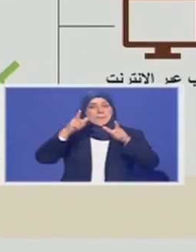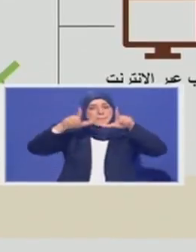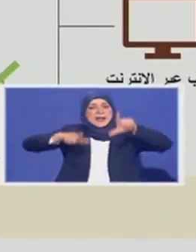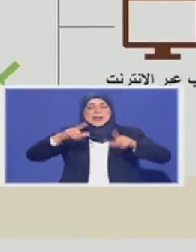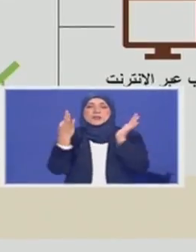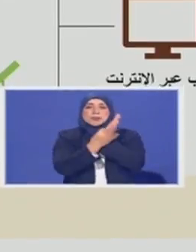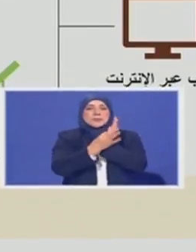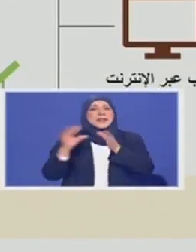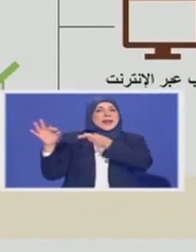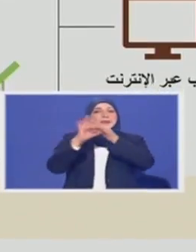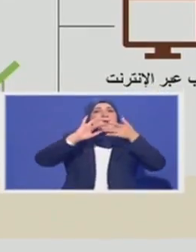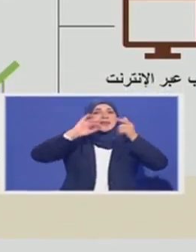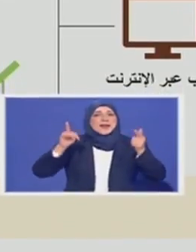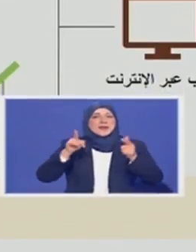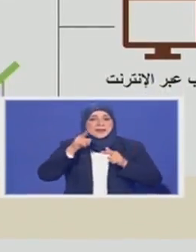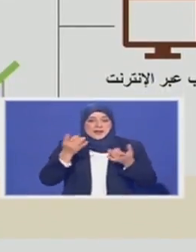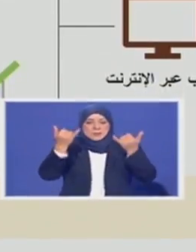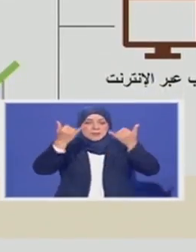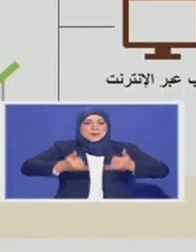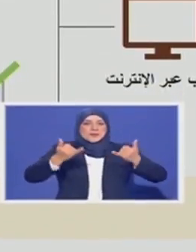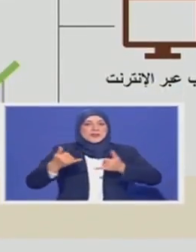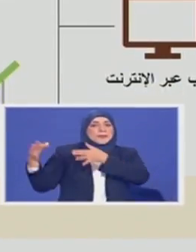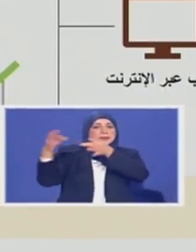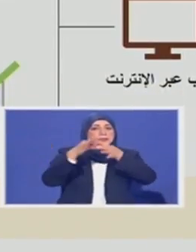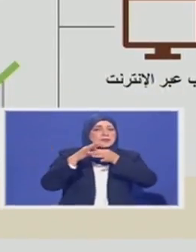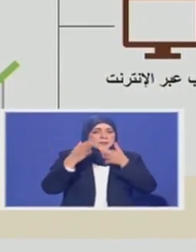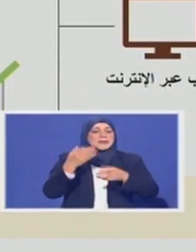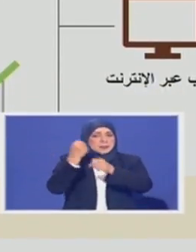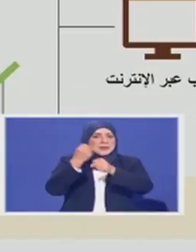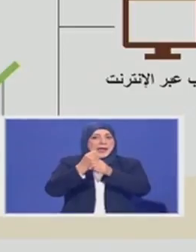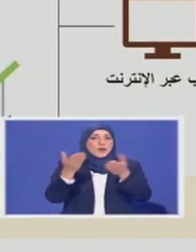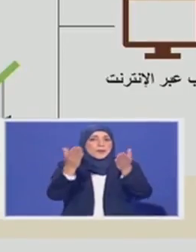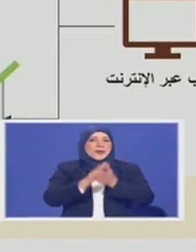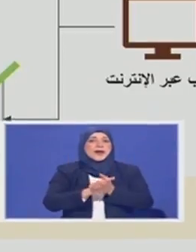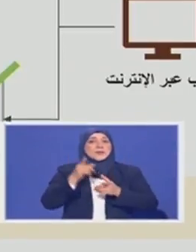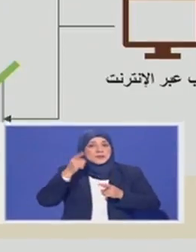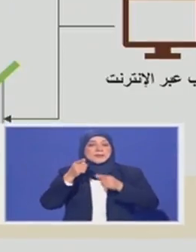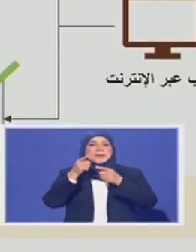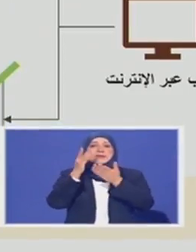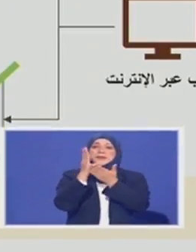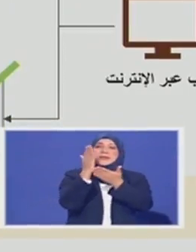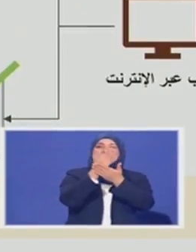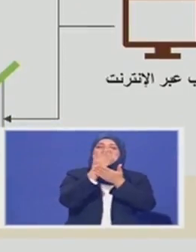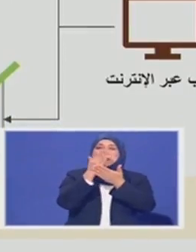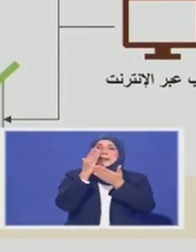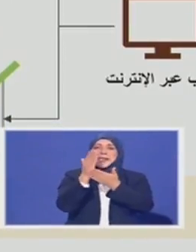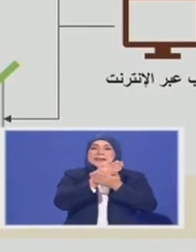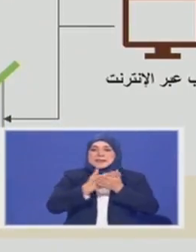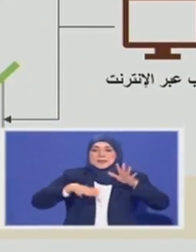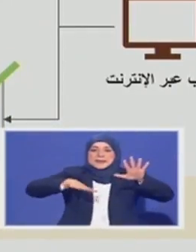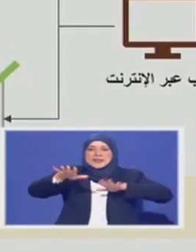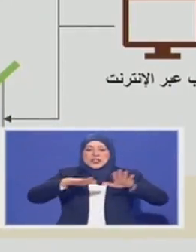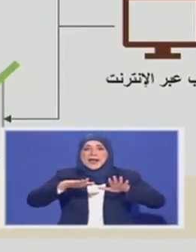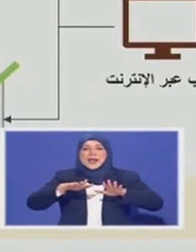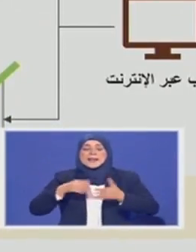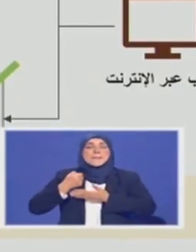هذه المنصة اليوم اللي متعامل بها سيقع تبسيط الإجراءات إلى حد أقصى